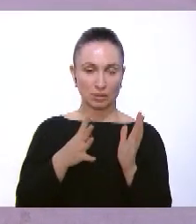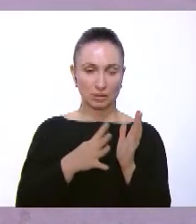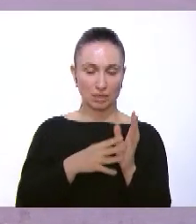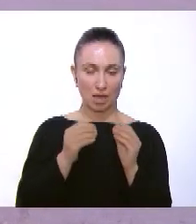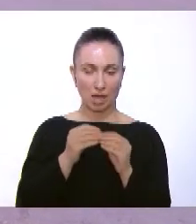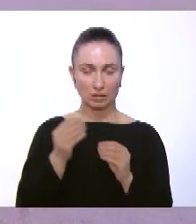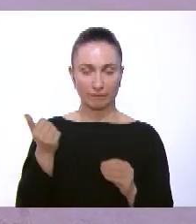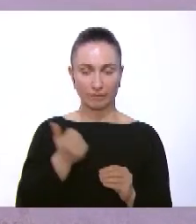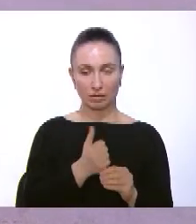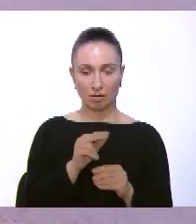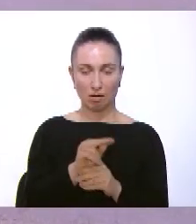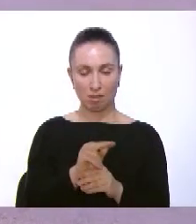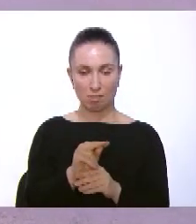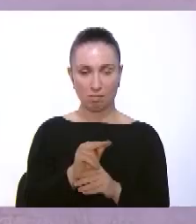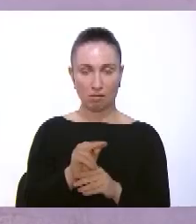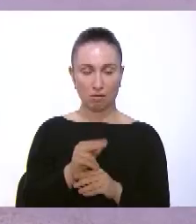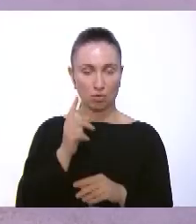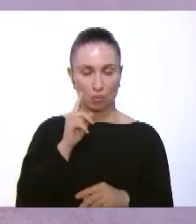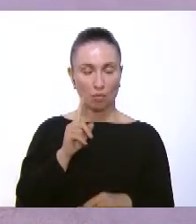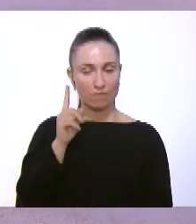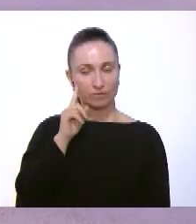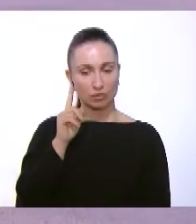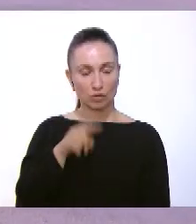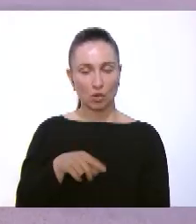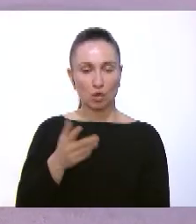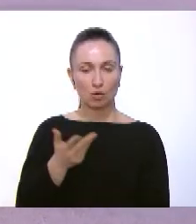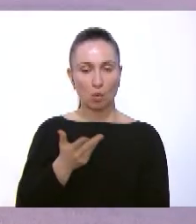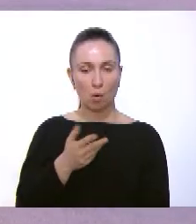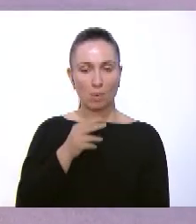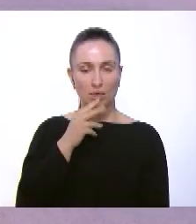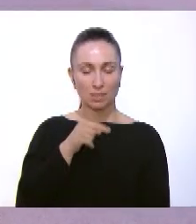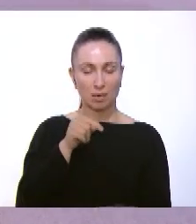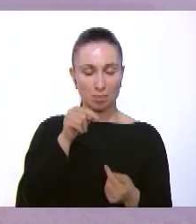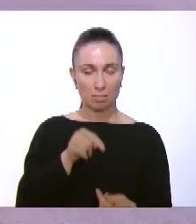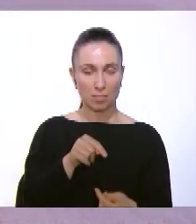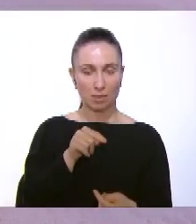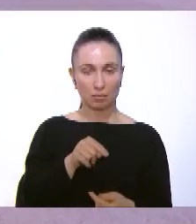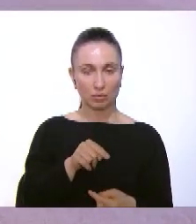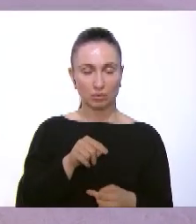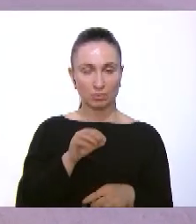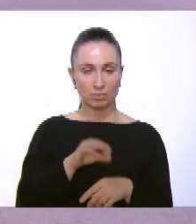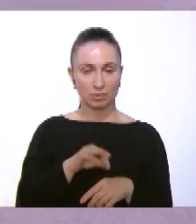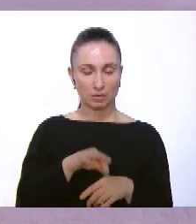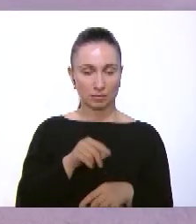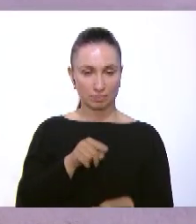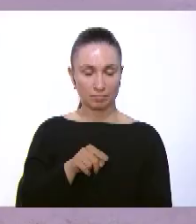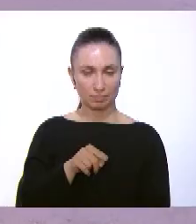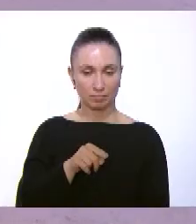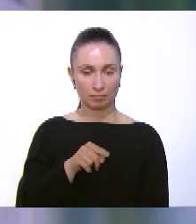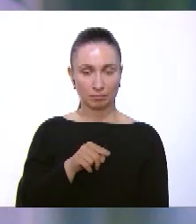კვირა ჭირდებოდა, რომ გწოდნოდა, რომელ წამლის მიმართ არის განვითარებული